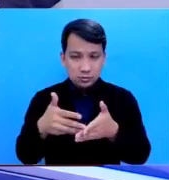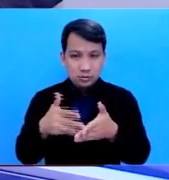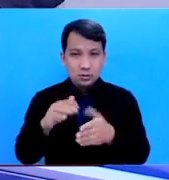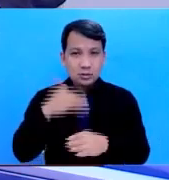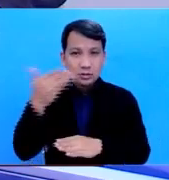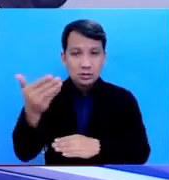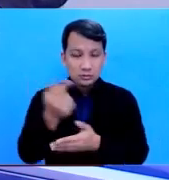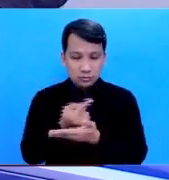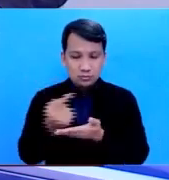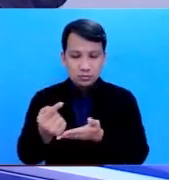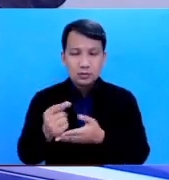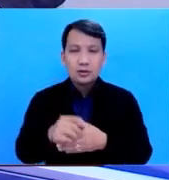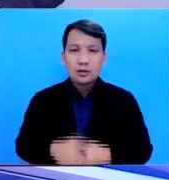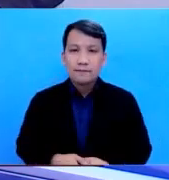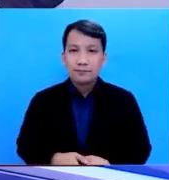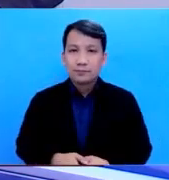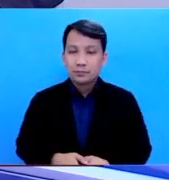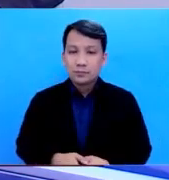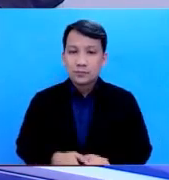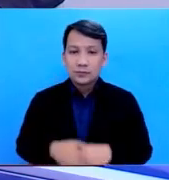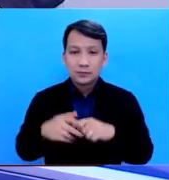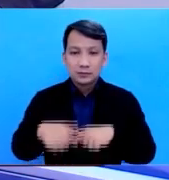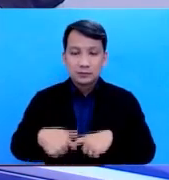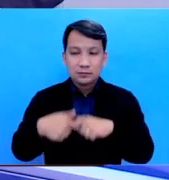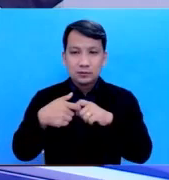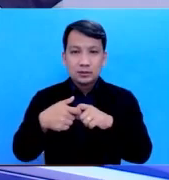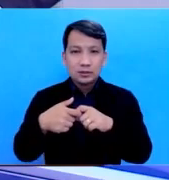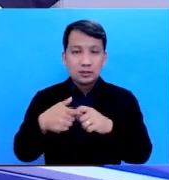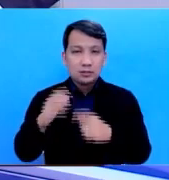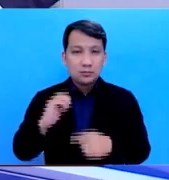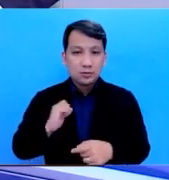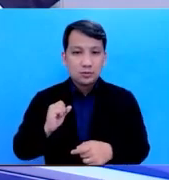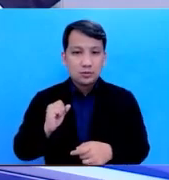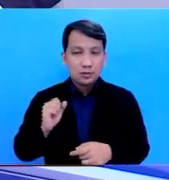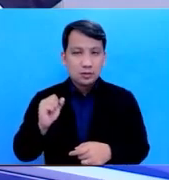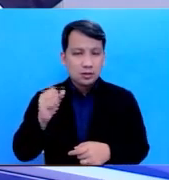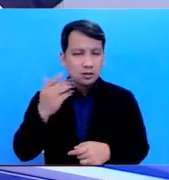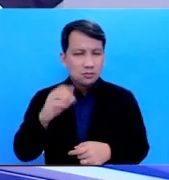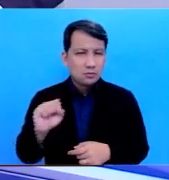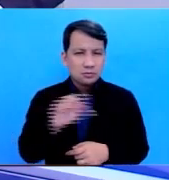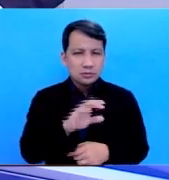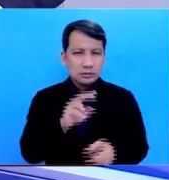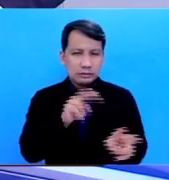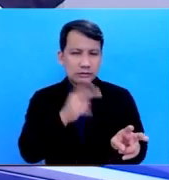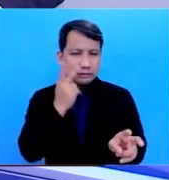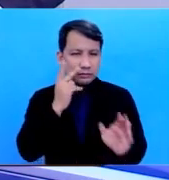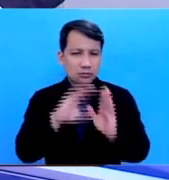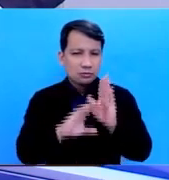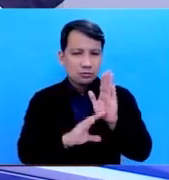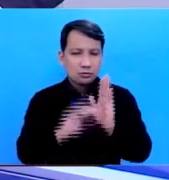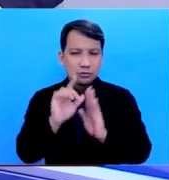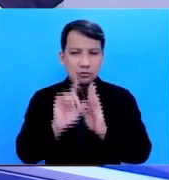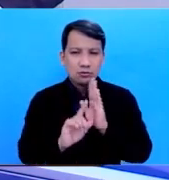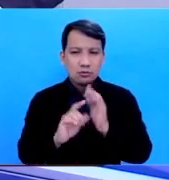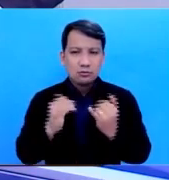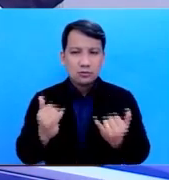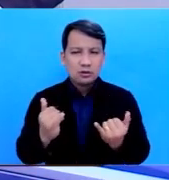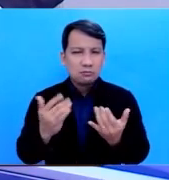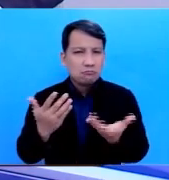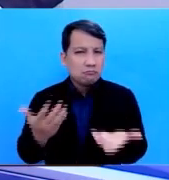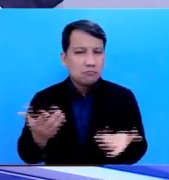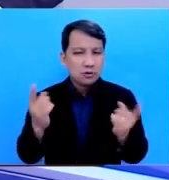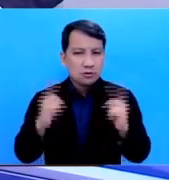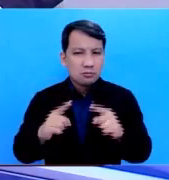linggo. Nakareses ang Korte Suprema ngayon, kaya tingin ng isang constitutional law expert, mukhang walang makapigil